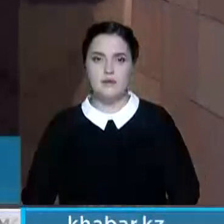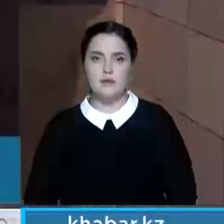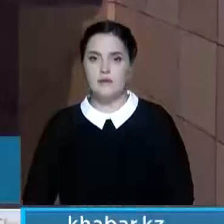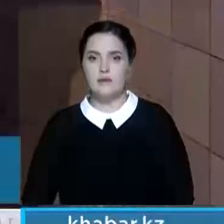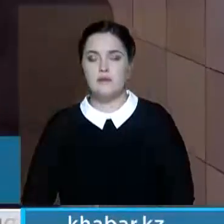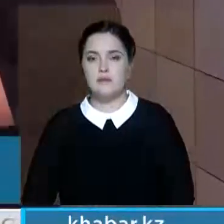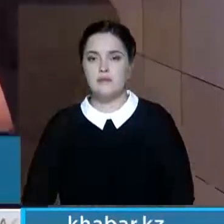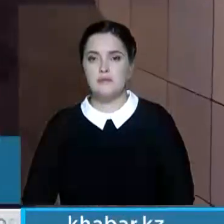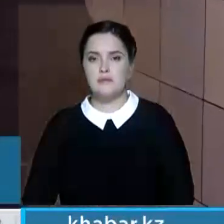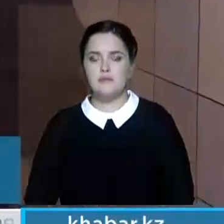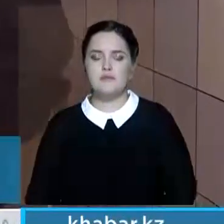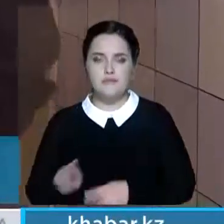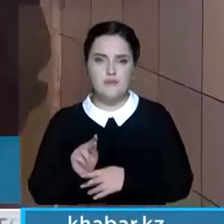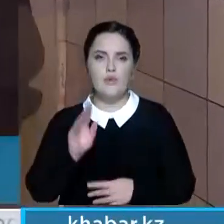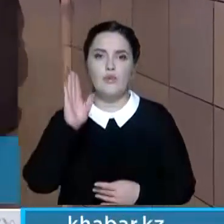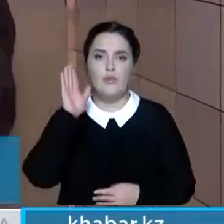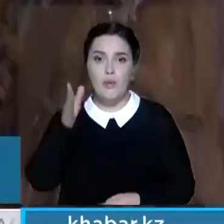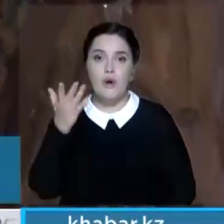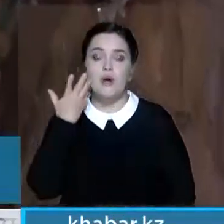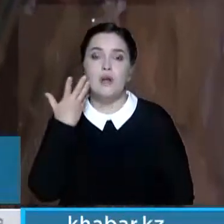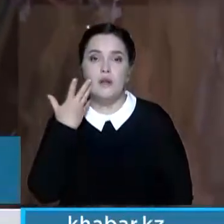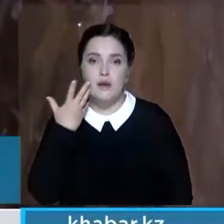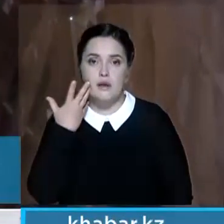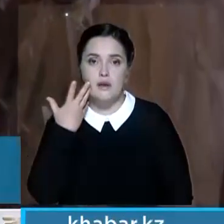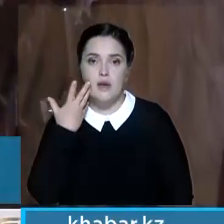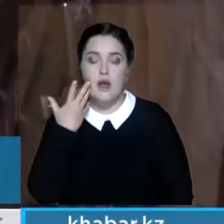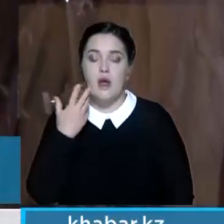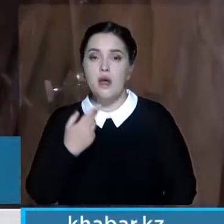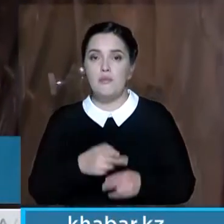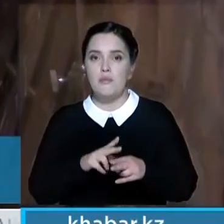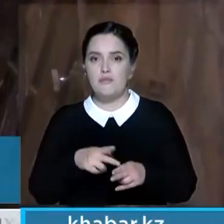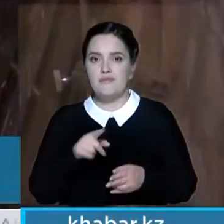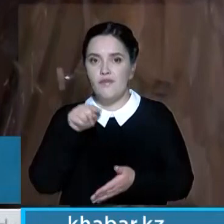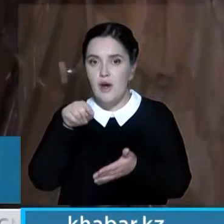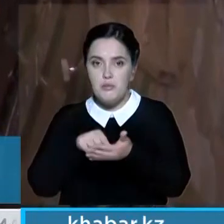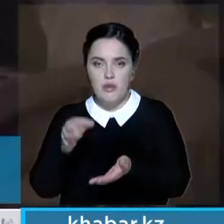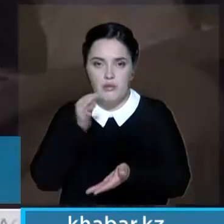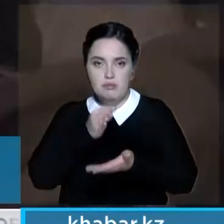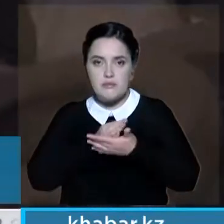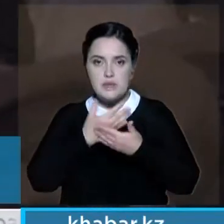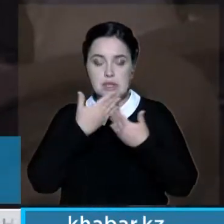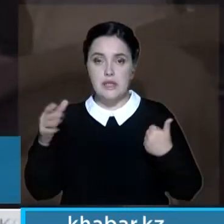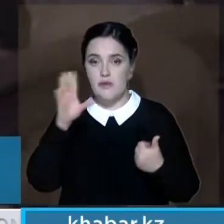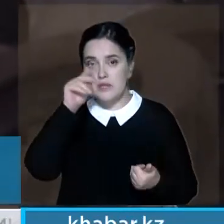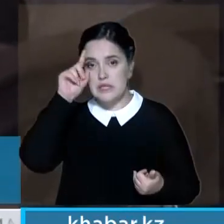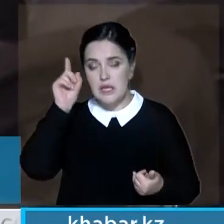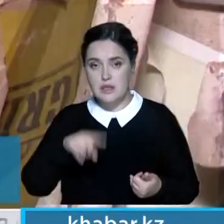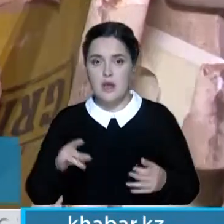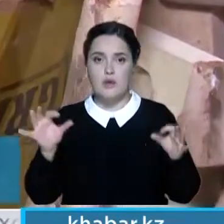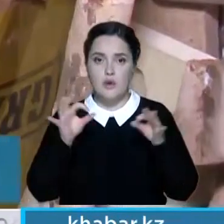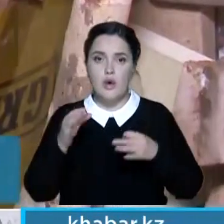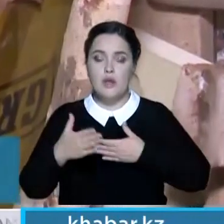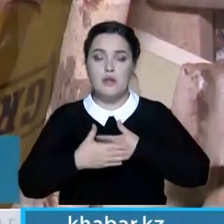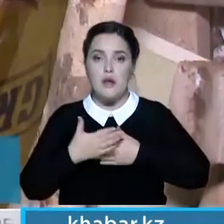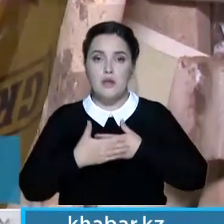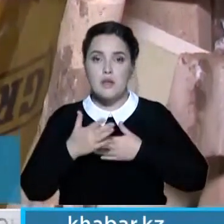Ну это устранится все. Устранится когда? Вопрос так и остался без ответа. Все потому, что все знают, что никакого наказания за